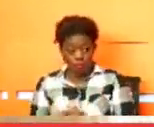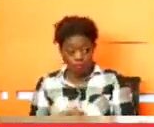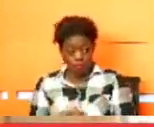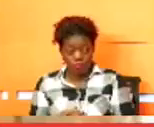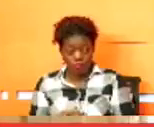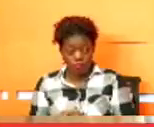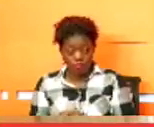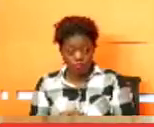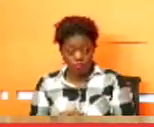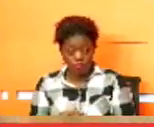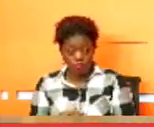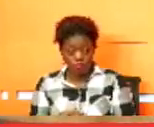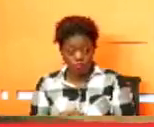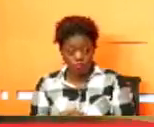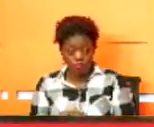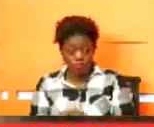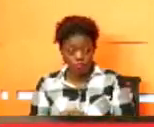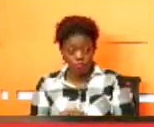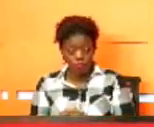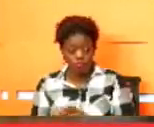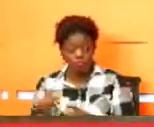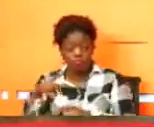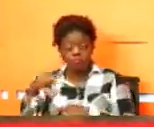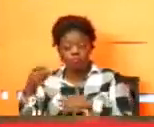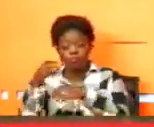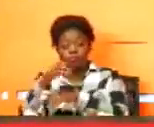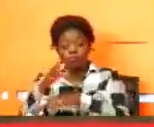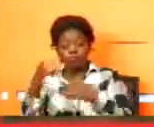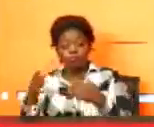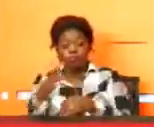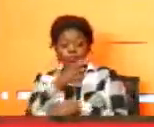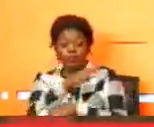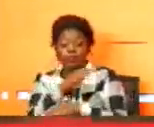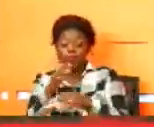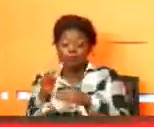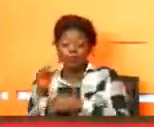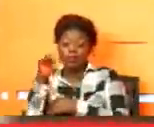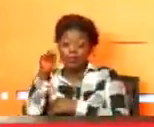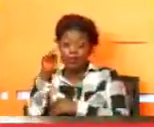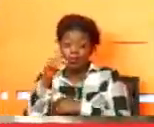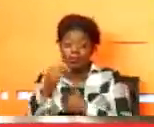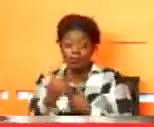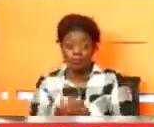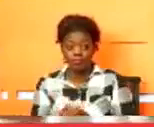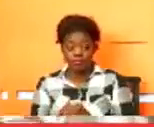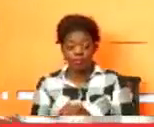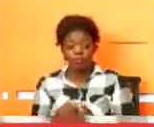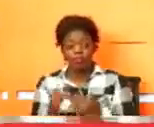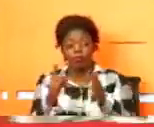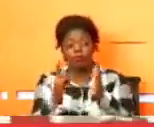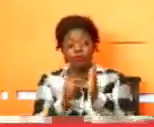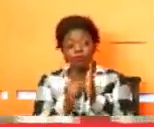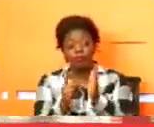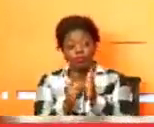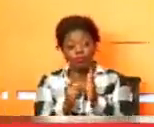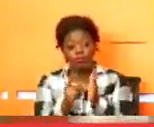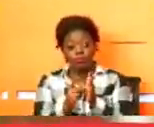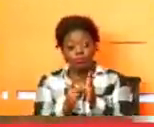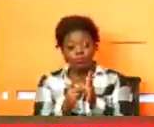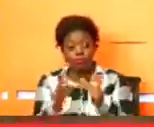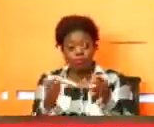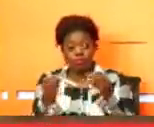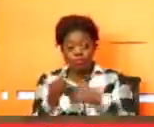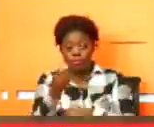baagala pressure nagenda bamukeberako wano nga pressure kalinnye pressure dokita naamu ne bamuwa ku